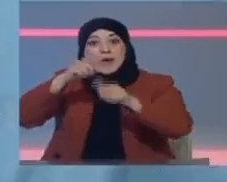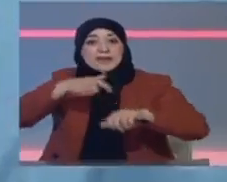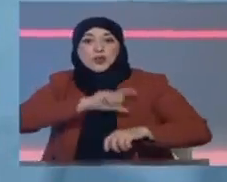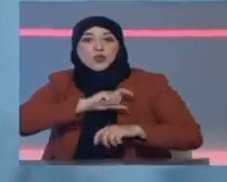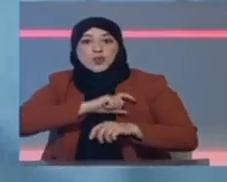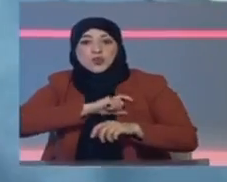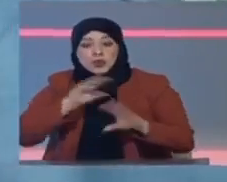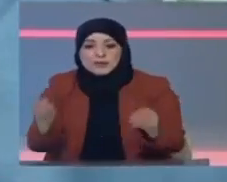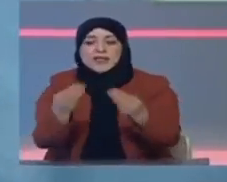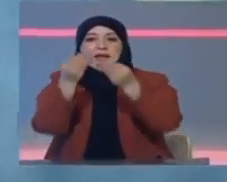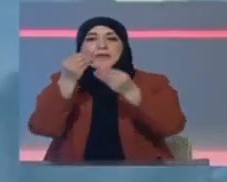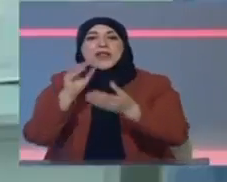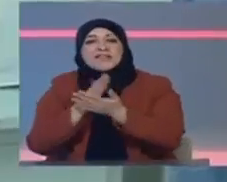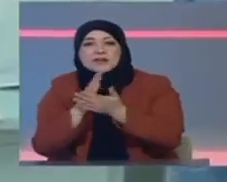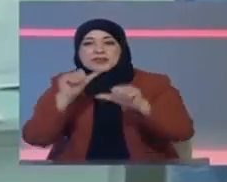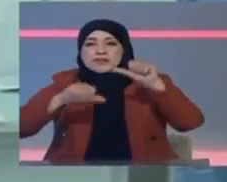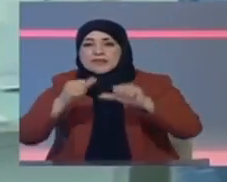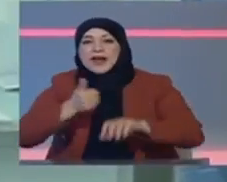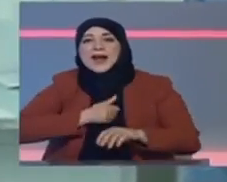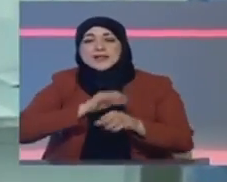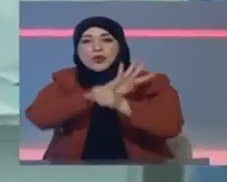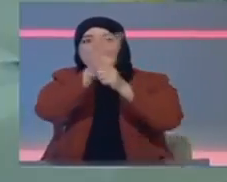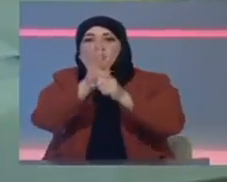يشرع في اجراء التحاليل الخاصه